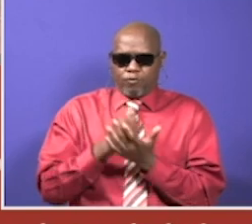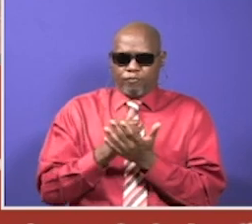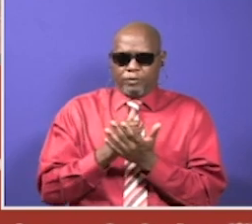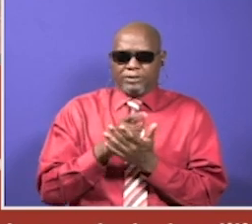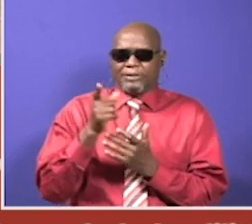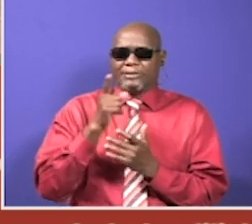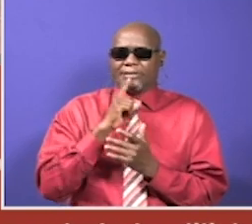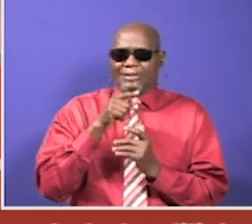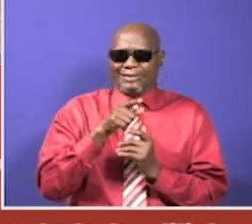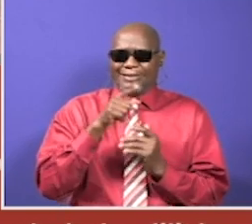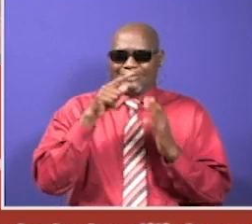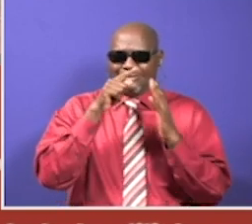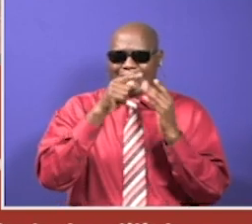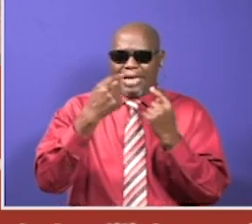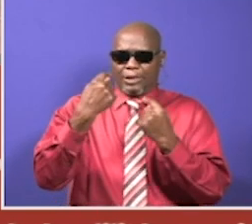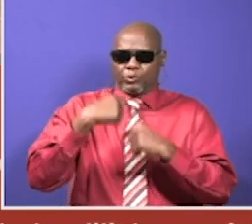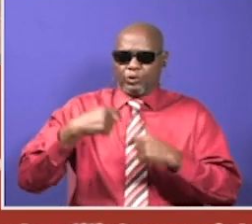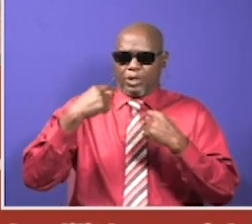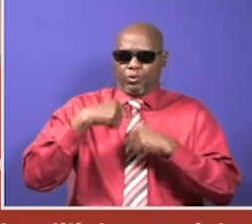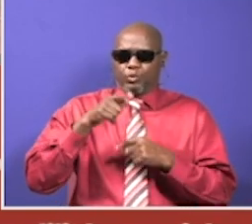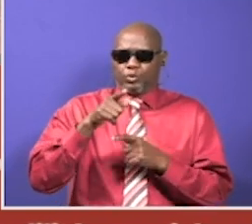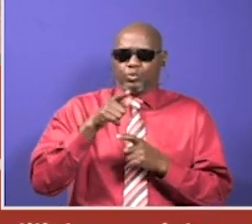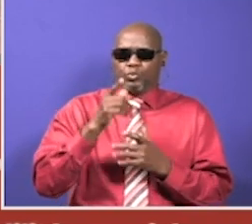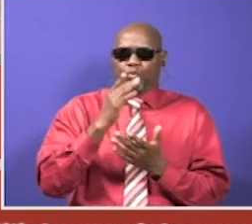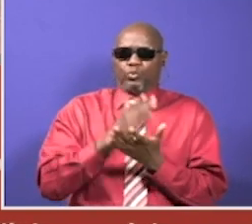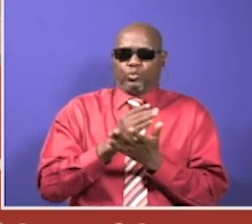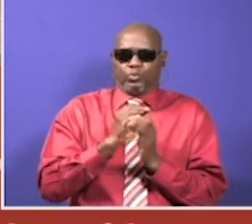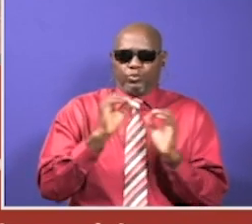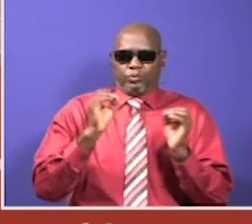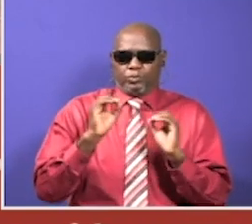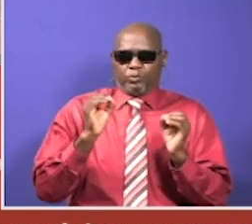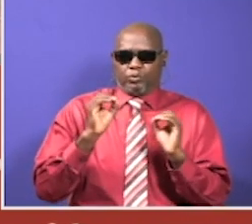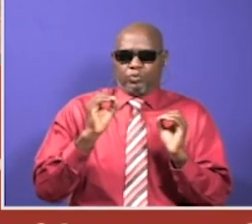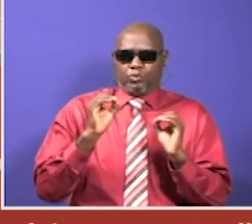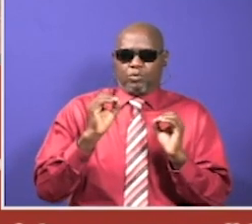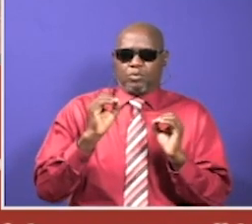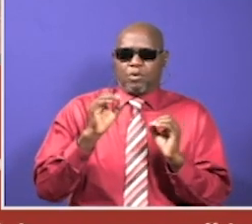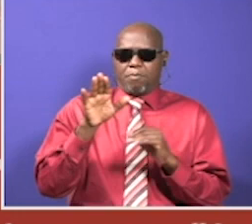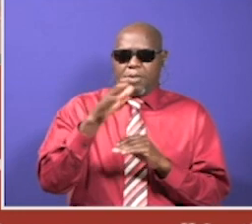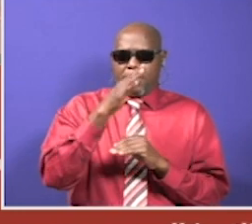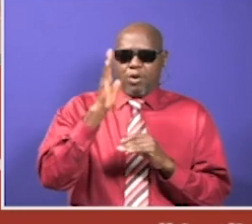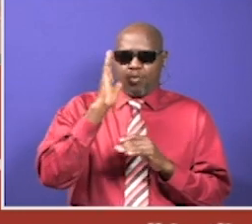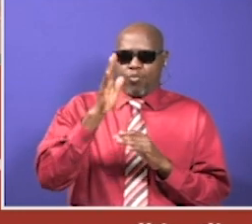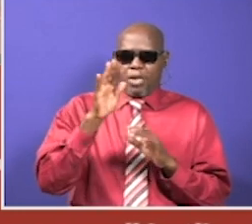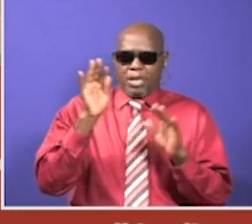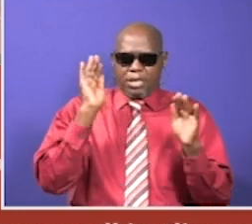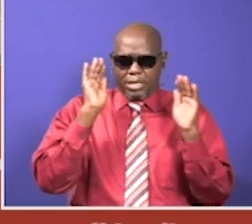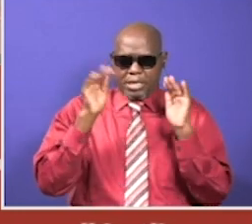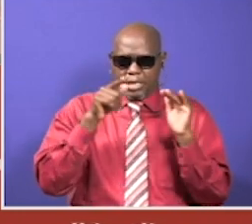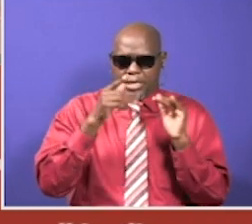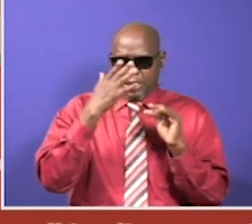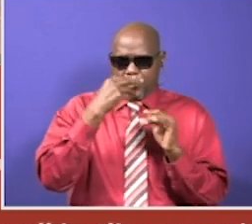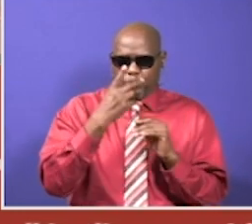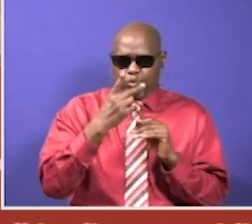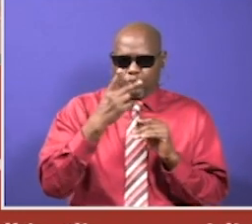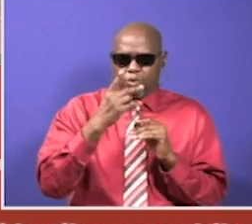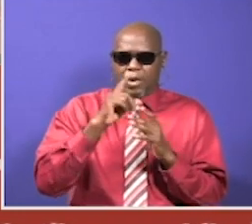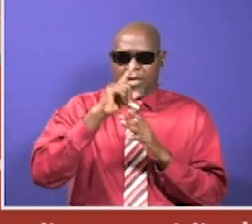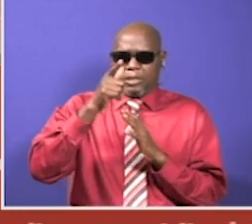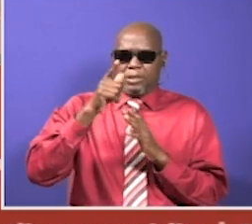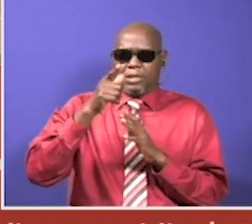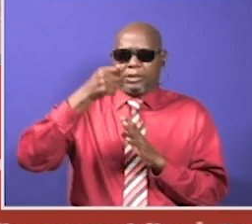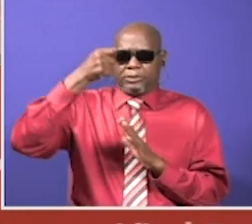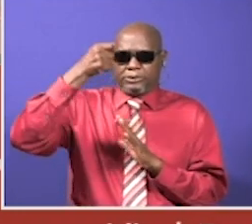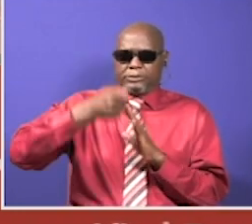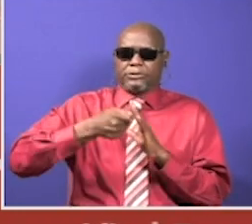kweli. Bunge la seneti litasikiliza hoja hiyo kwa siku mbili na kutoa uamuzi wake. Keta Ndiego na